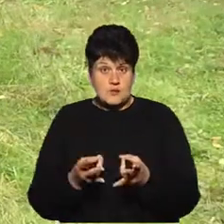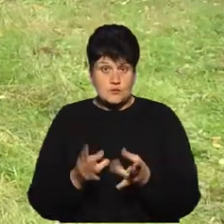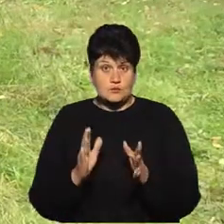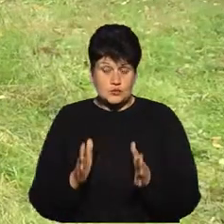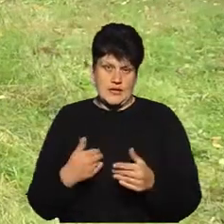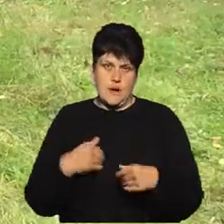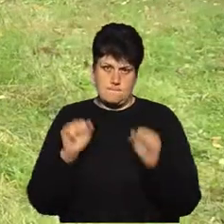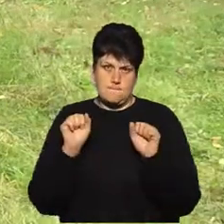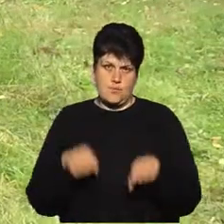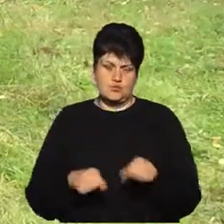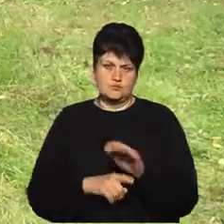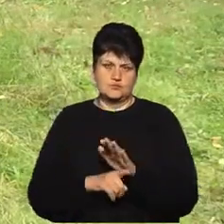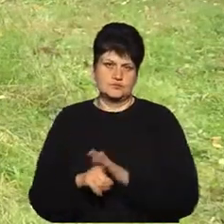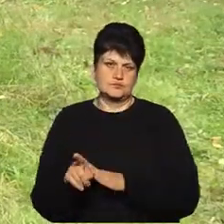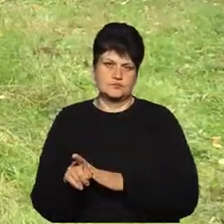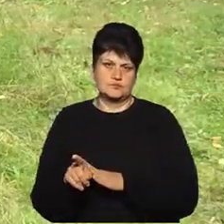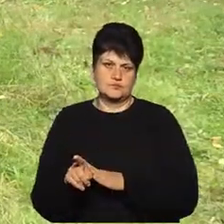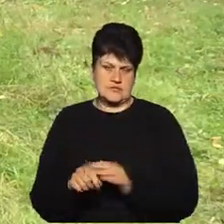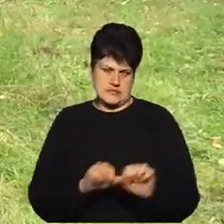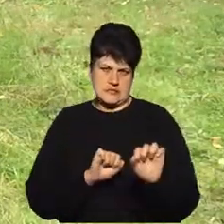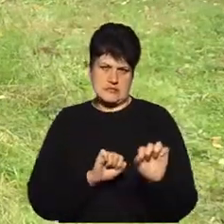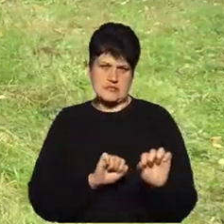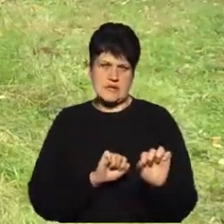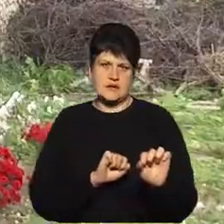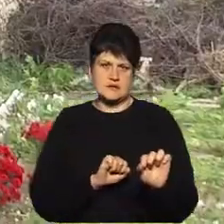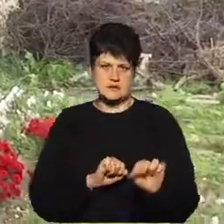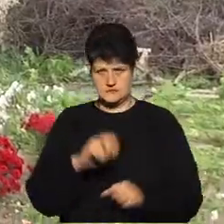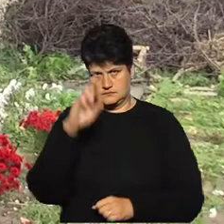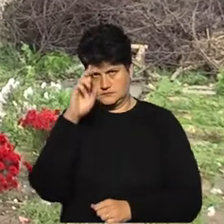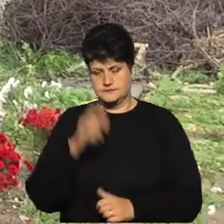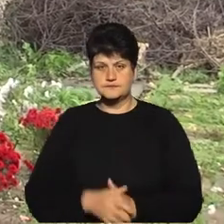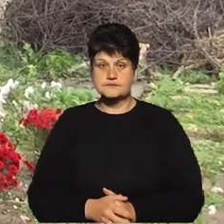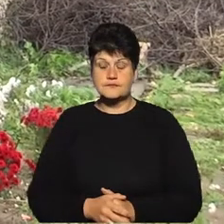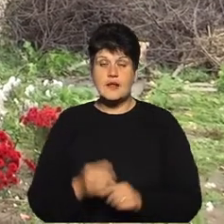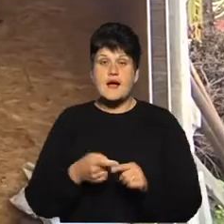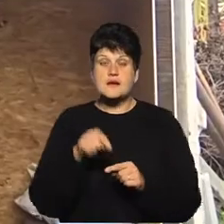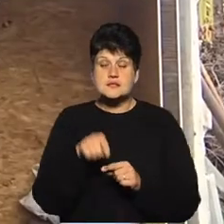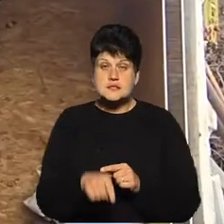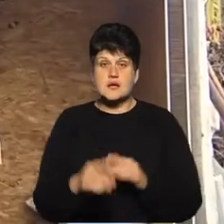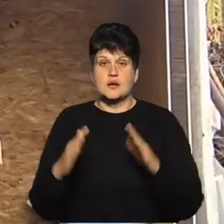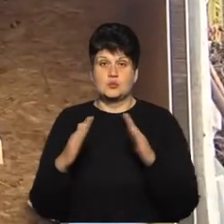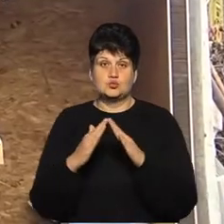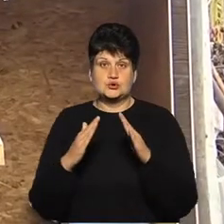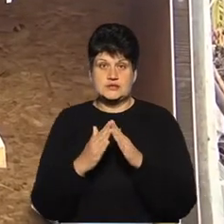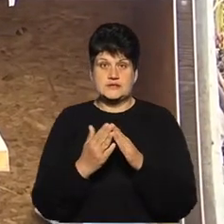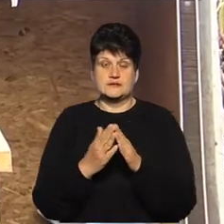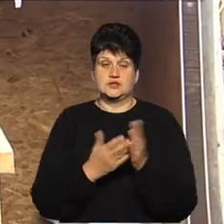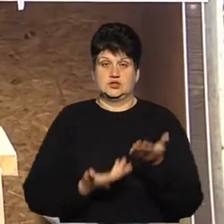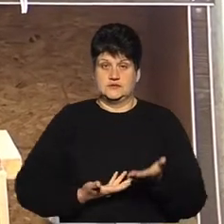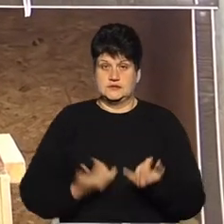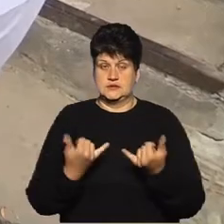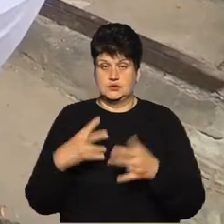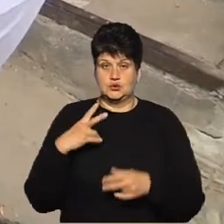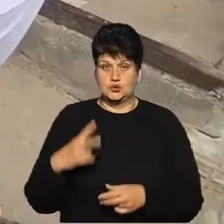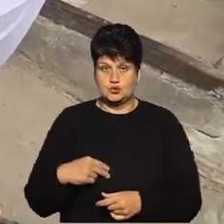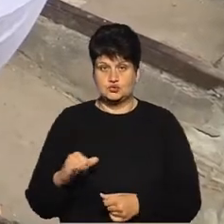можу приступати до захисту батьківщини. А це будинок, у якому Ольга Макшинінова оселилася з донькою та